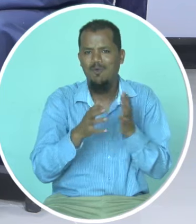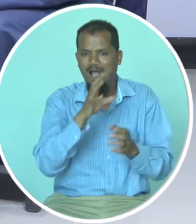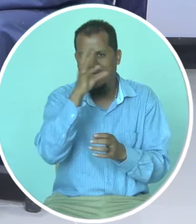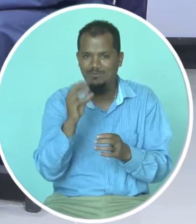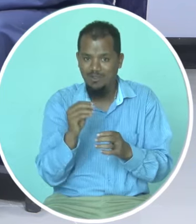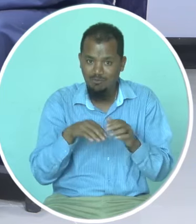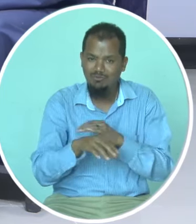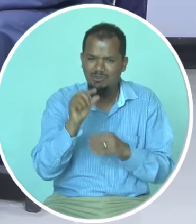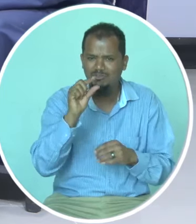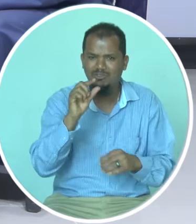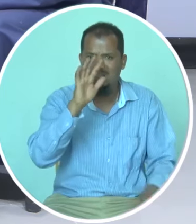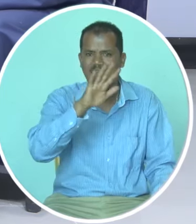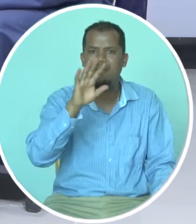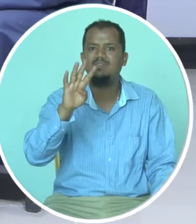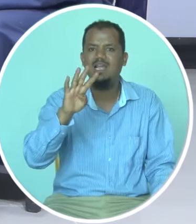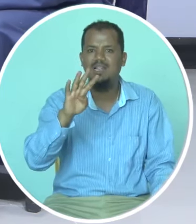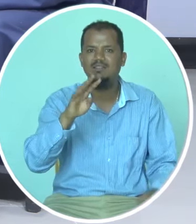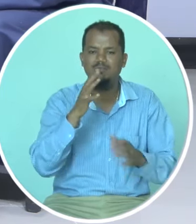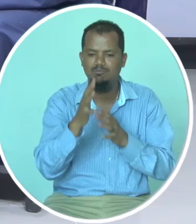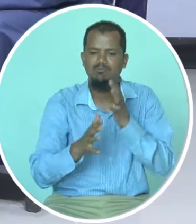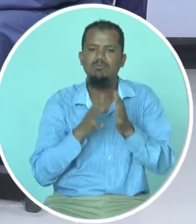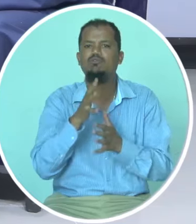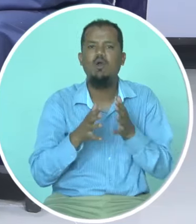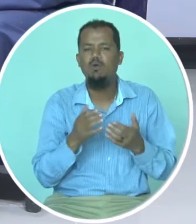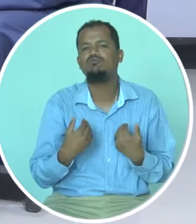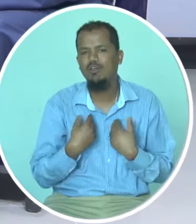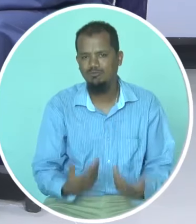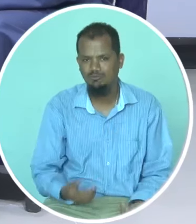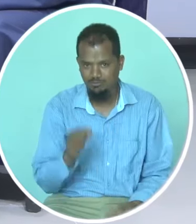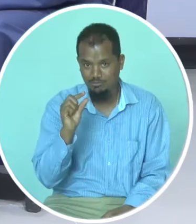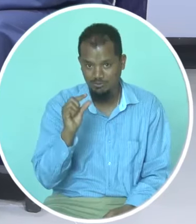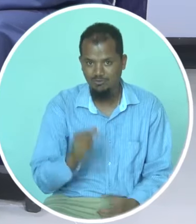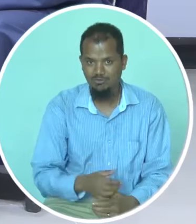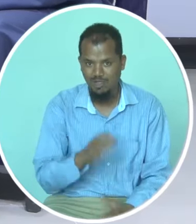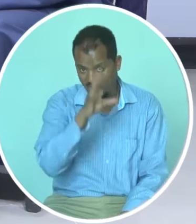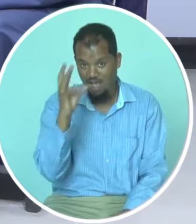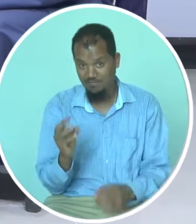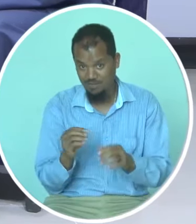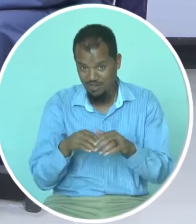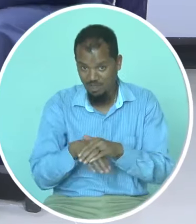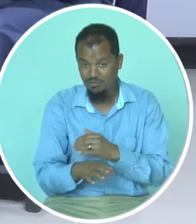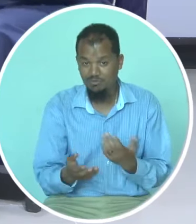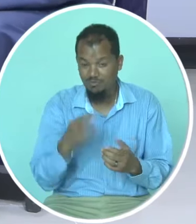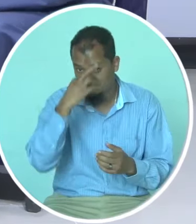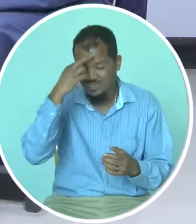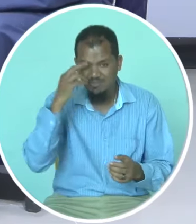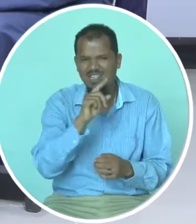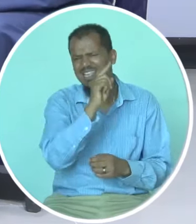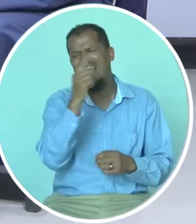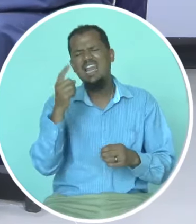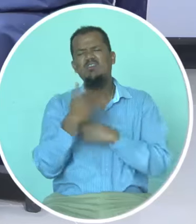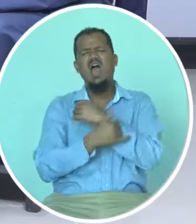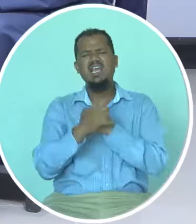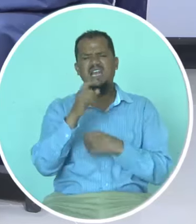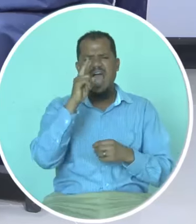ውስጥ በትንሹ 54 ምልክት ቋንቋዎች አሉ፣ በትንሹ ማለት ነው፣ አፍሪካ ውስጥ ማለት ነው። ምክንያቱም እያንዳንዱ